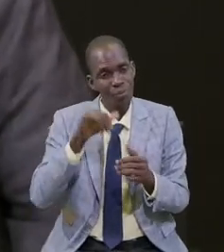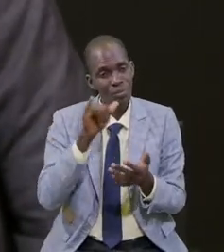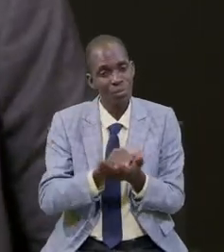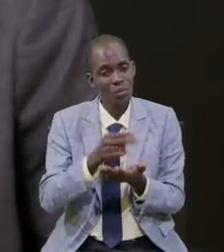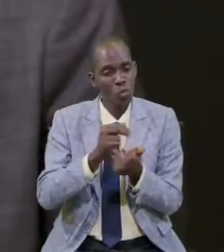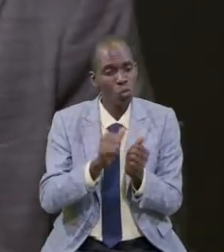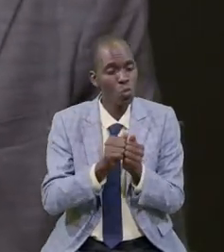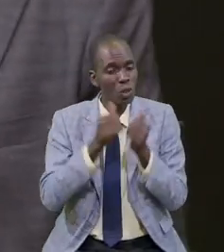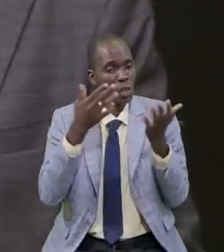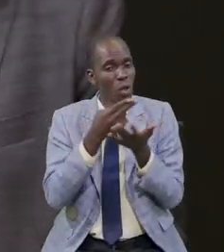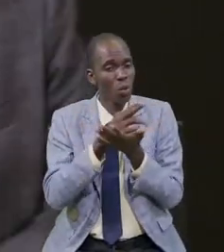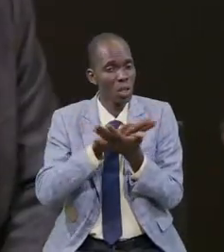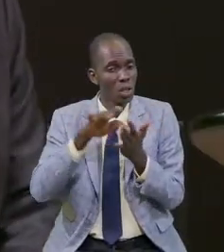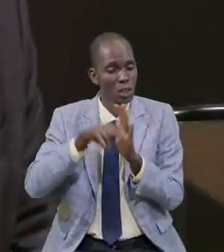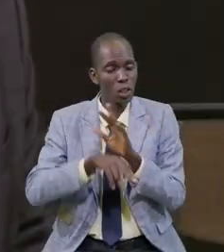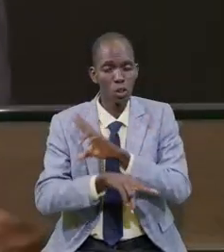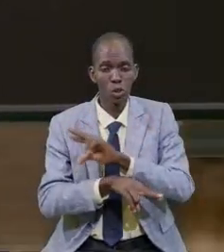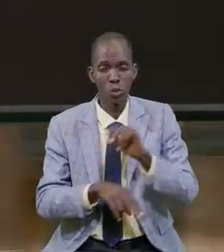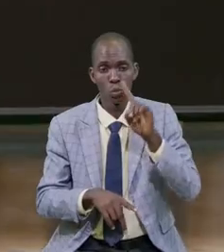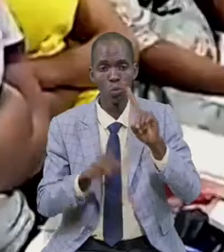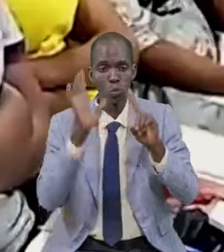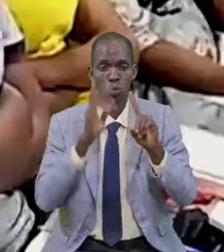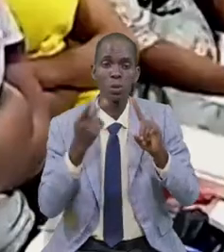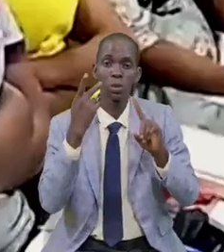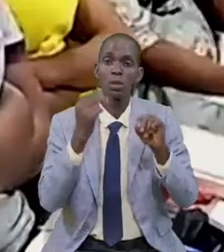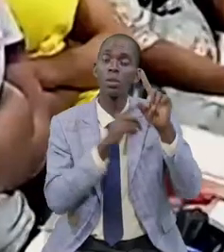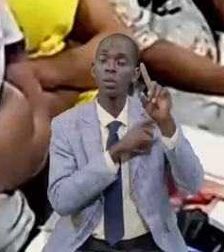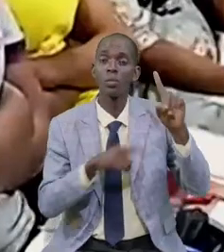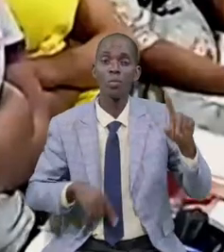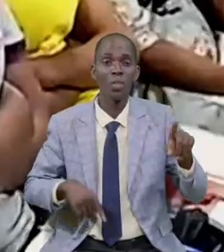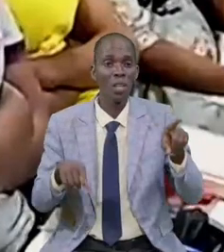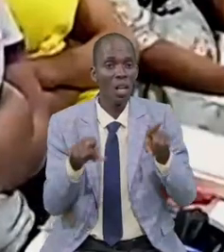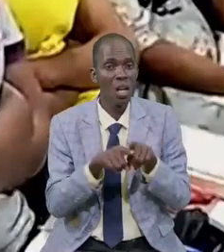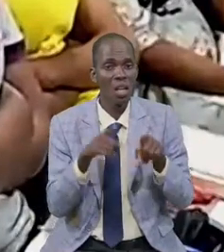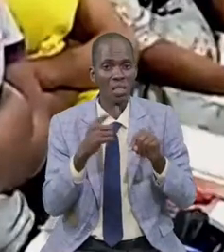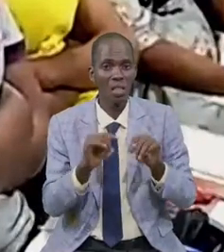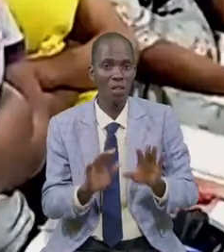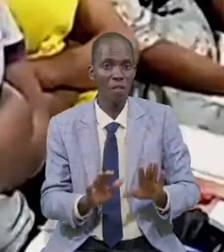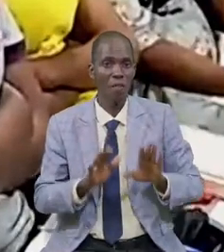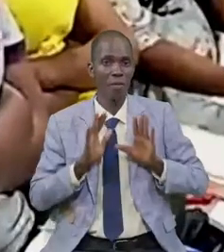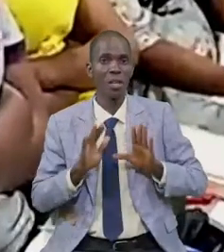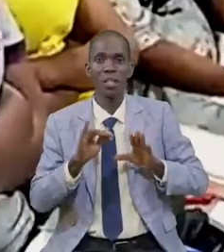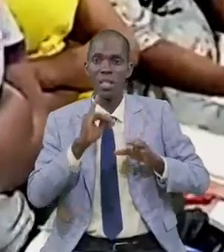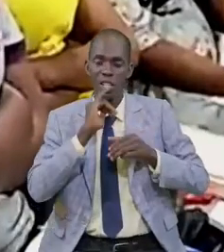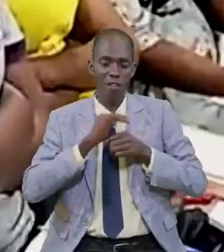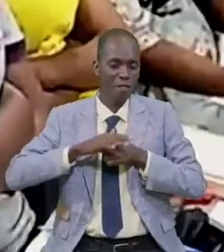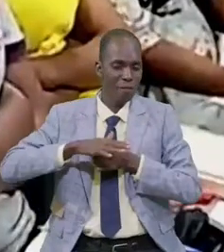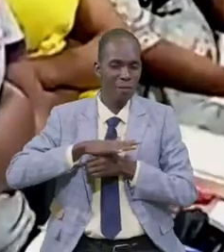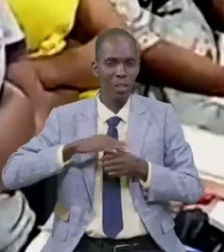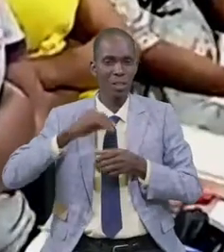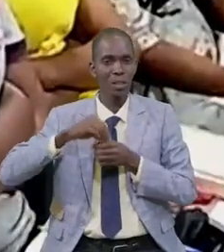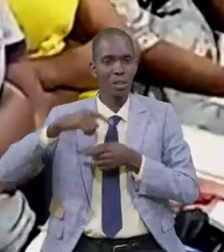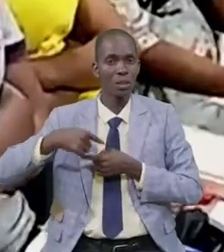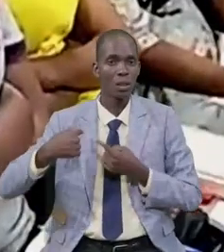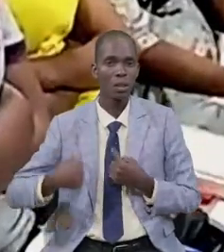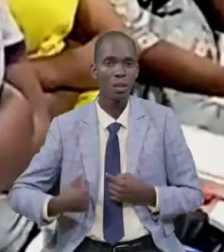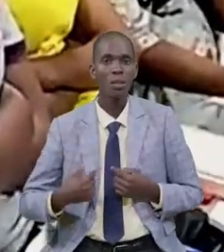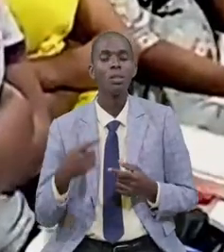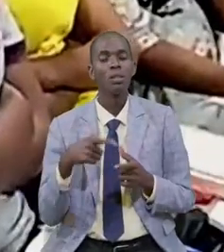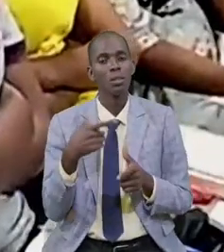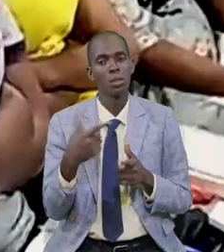la sanctification, personne ne verra le Seigneur. Alors, comme la crainte bouillonne dans le cœur,